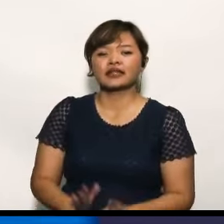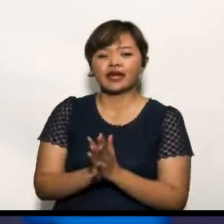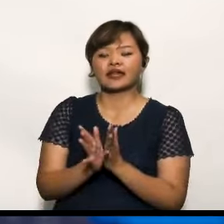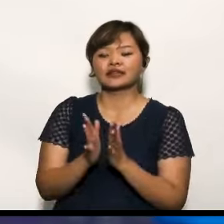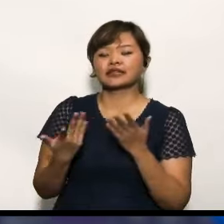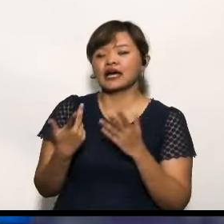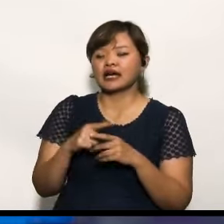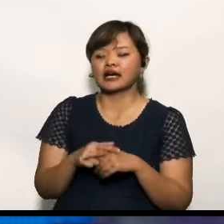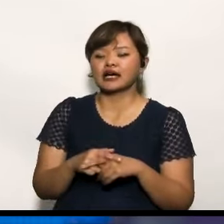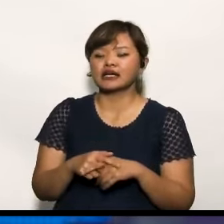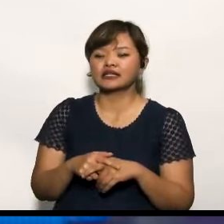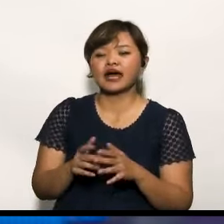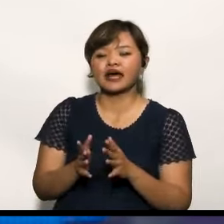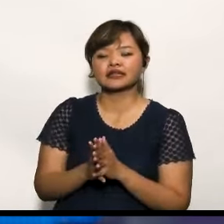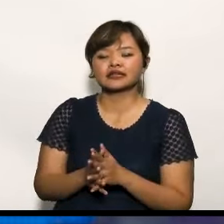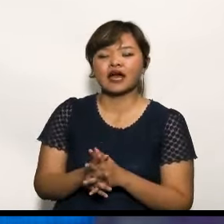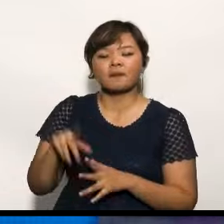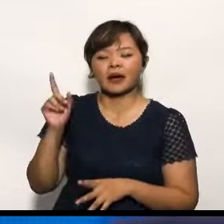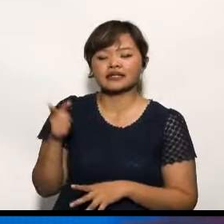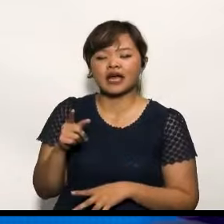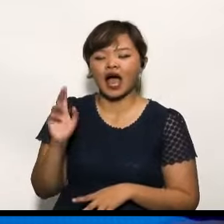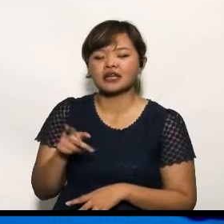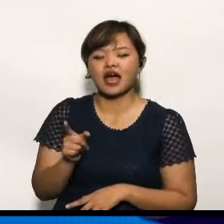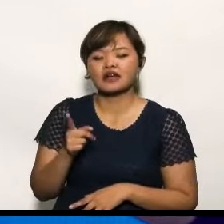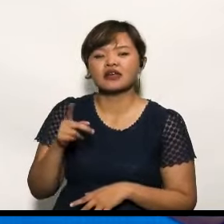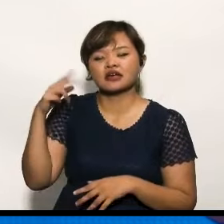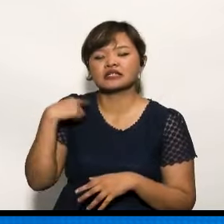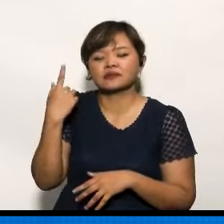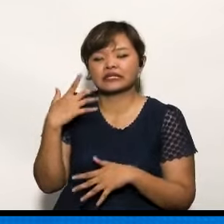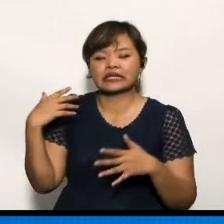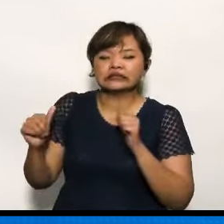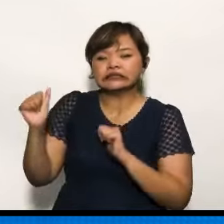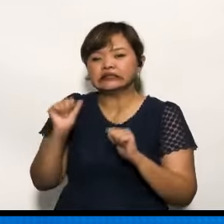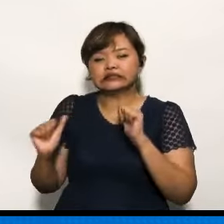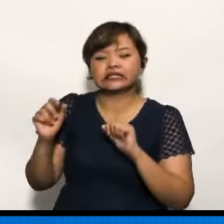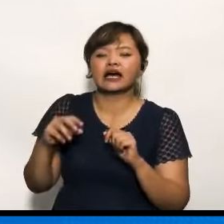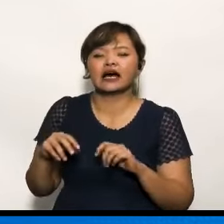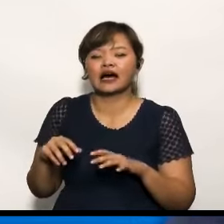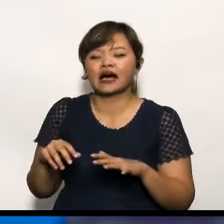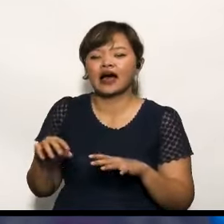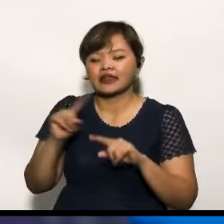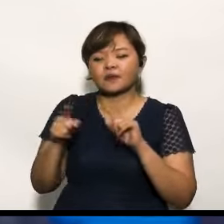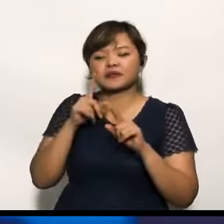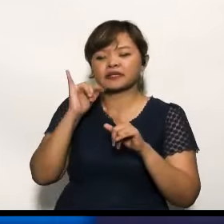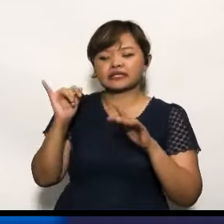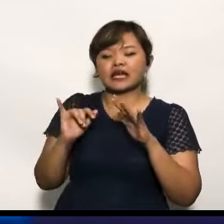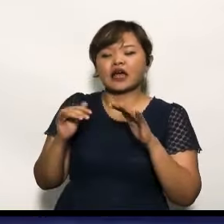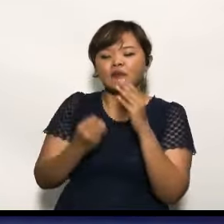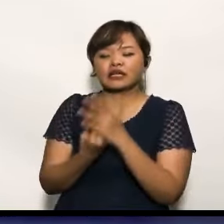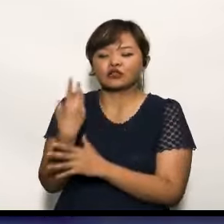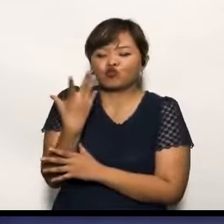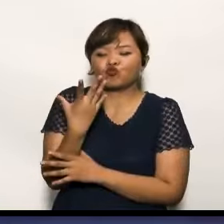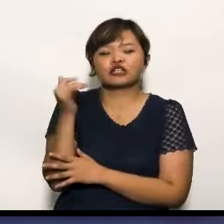oftentimes is problem, tidak terlepas dari drama-drama yang ada, ya, gak apa-apa. Tapi kita bertumbuh dari semua itu,